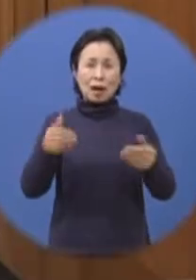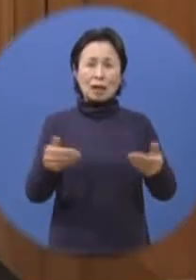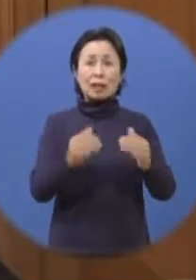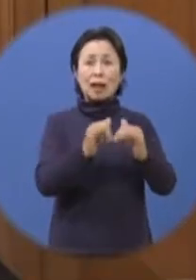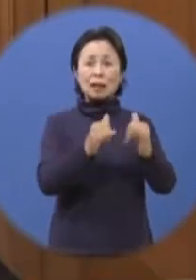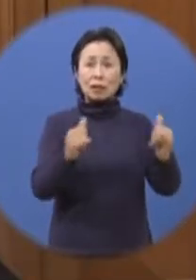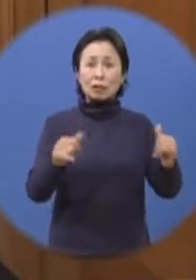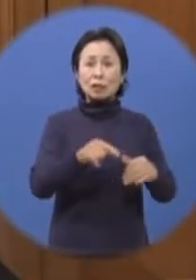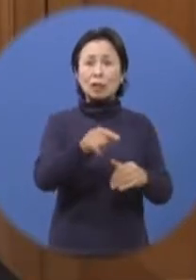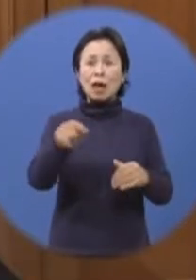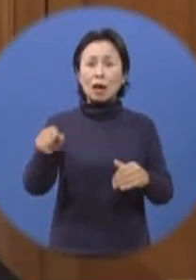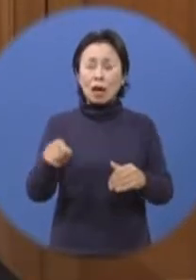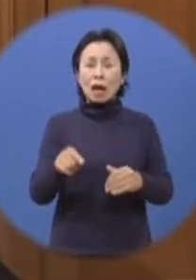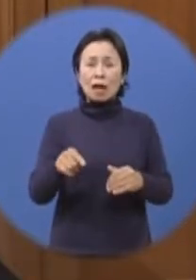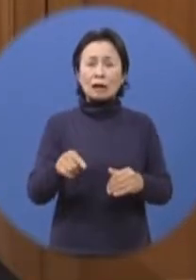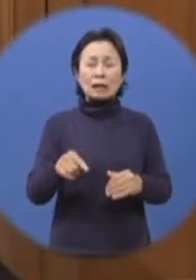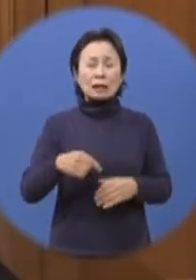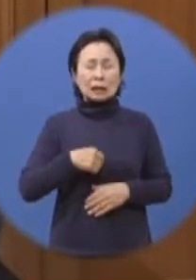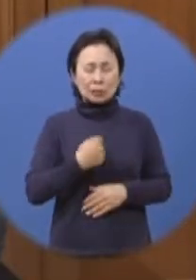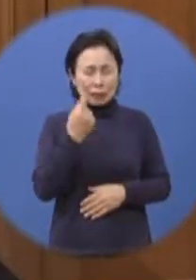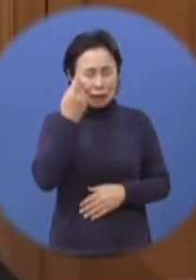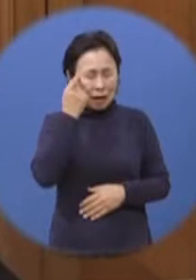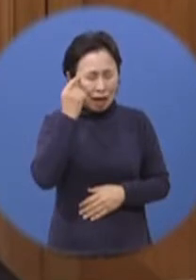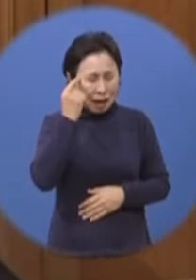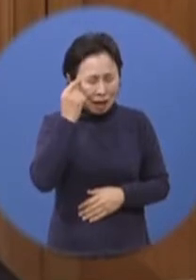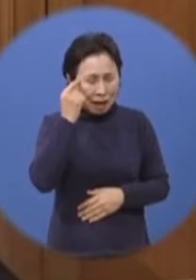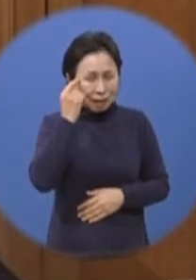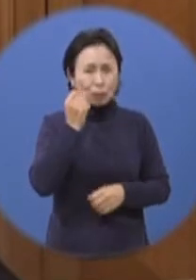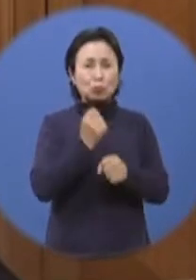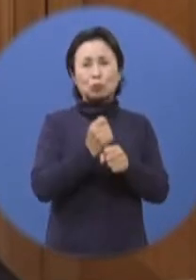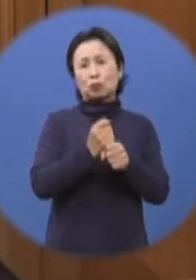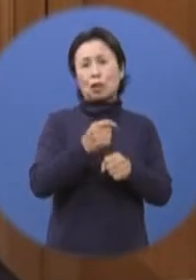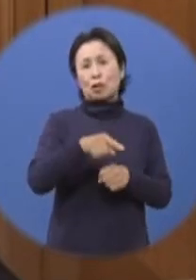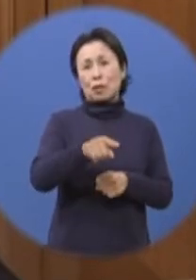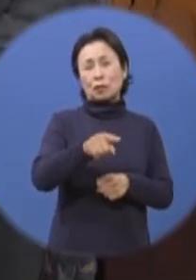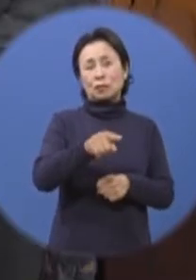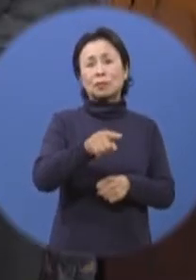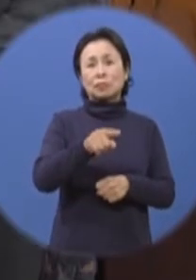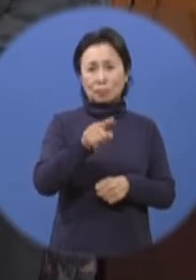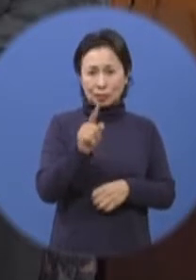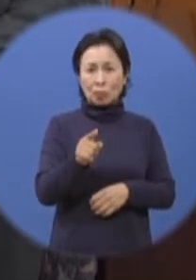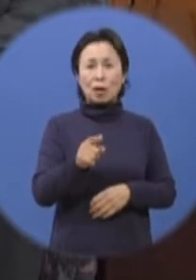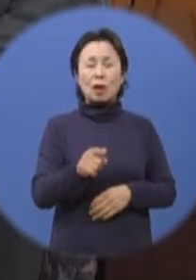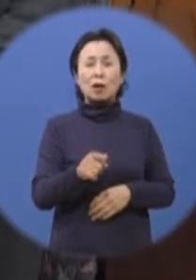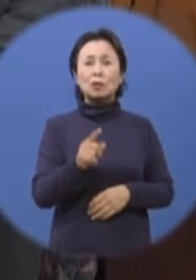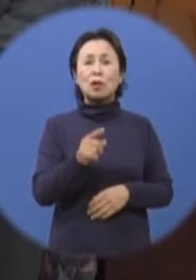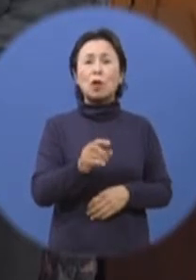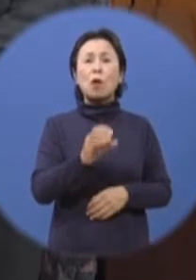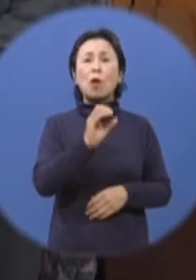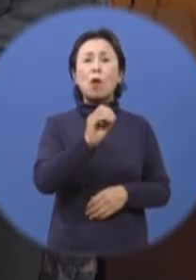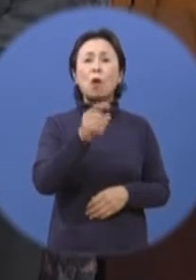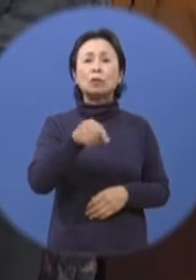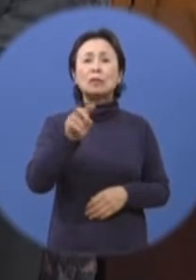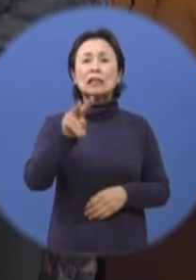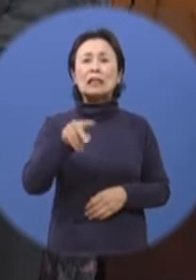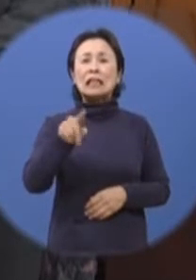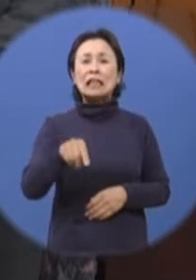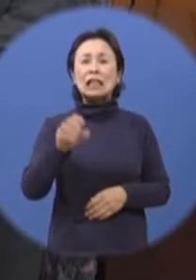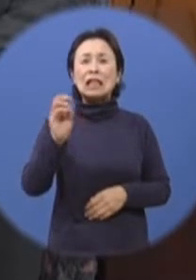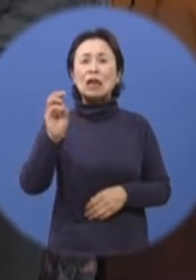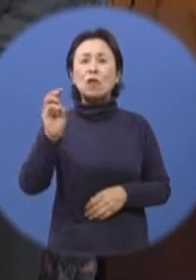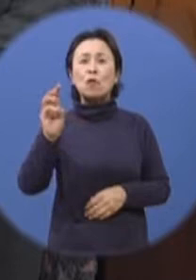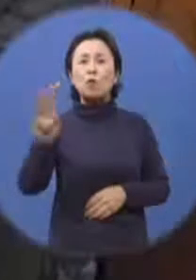自分たちは全部口を考えて作り上げていくわけですよね工夫してこういうのオンリーワンキーよって言うんですけど